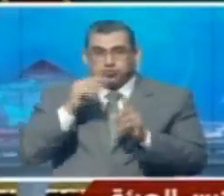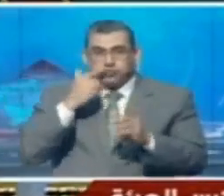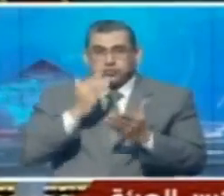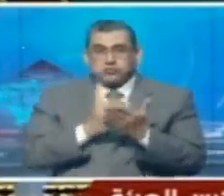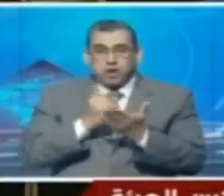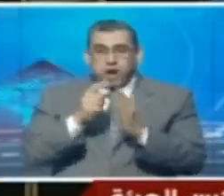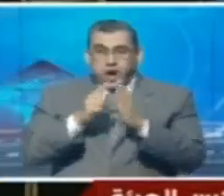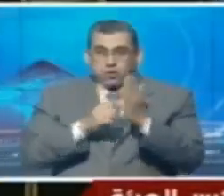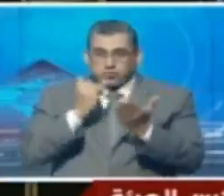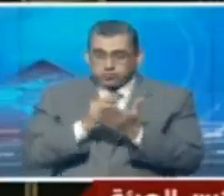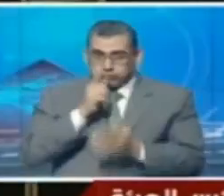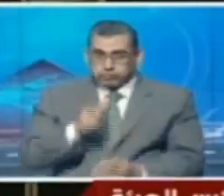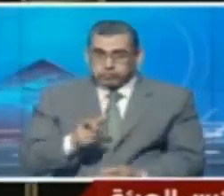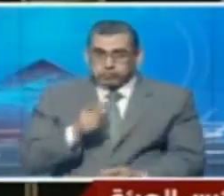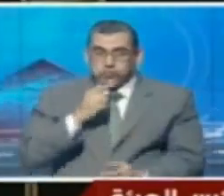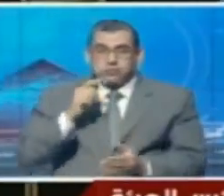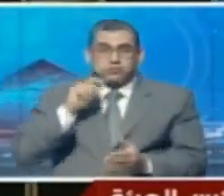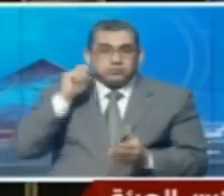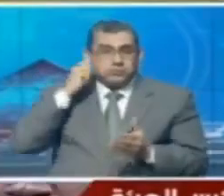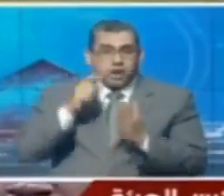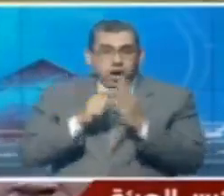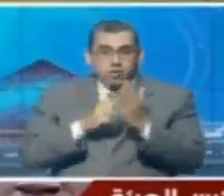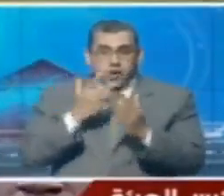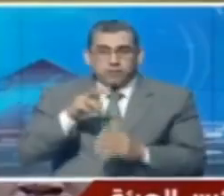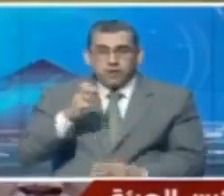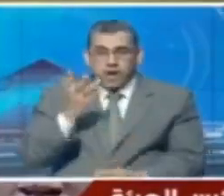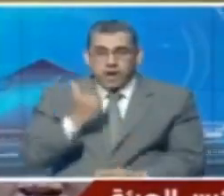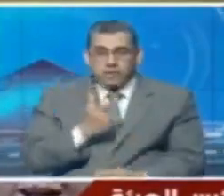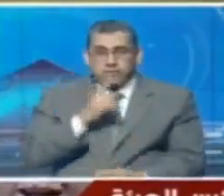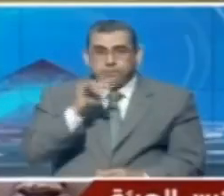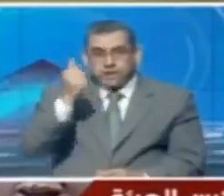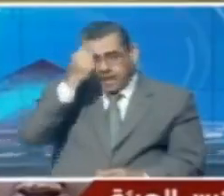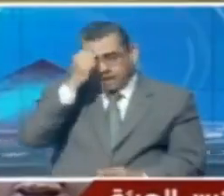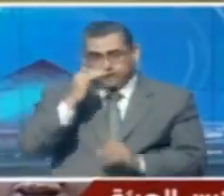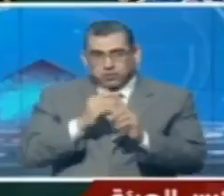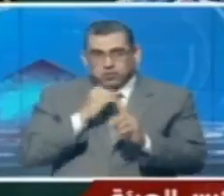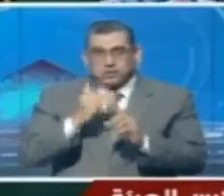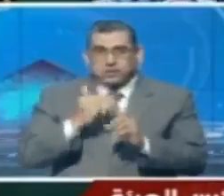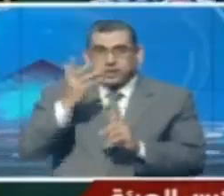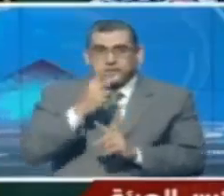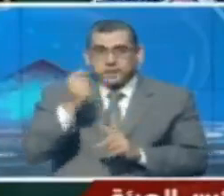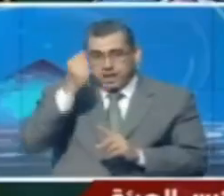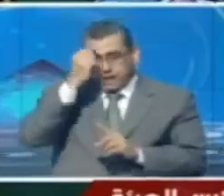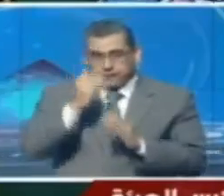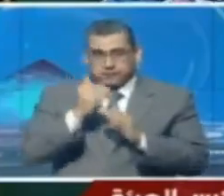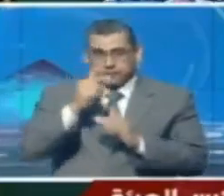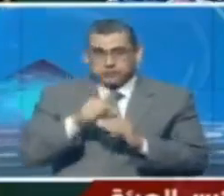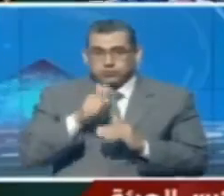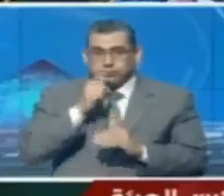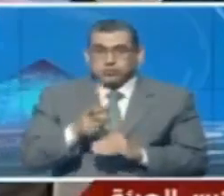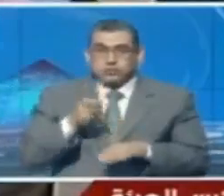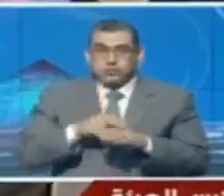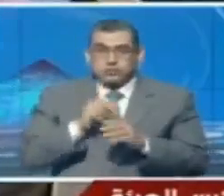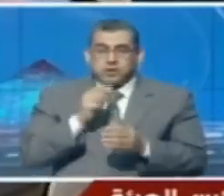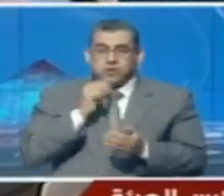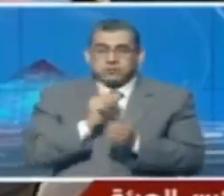بمقتضى القانون، فإن العقوبة تكون بغرامة لا تقل عن 100,000 جنيه ولا تزيد عن 200,000 جنيه، والحبس